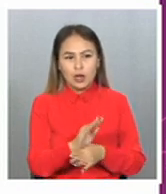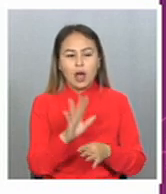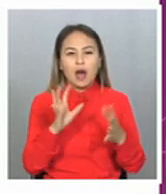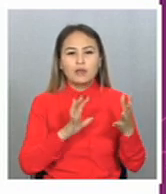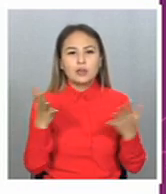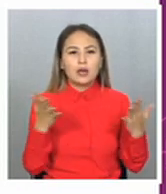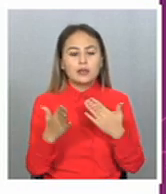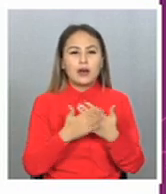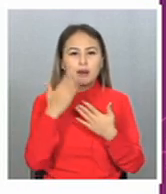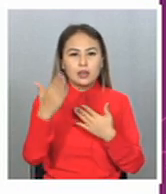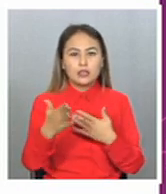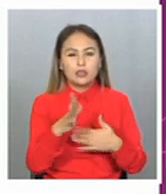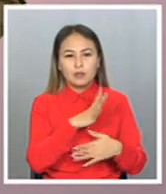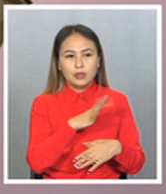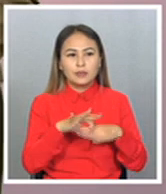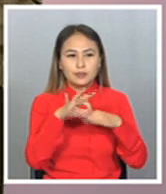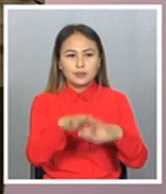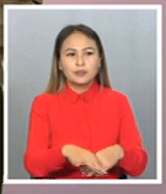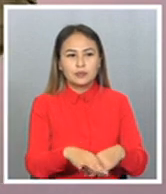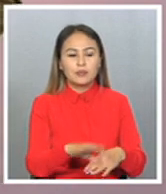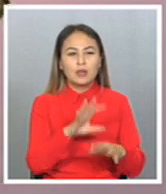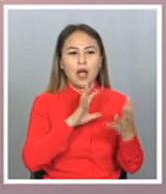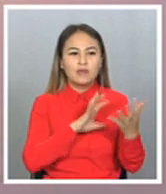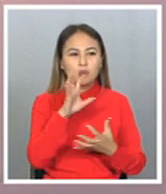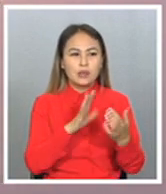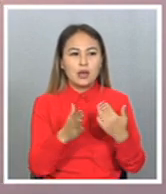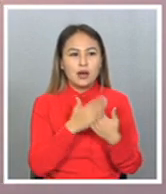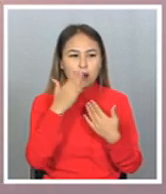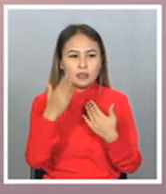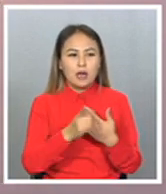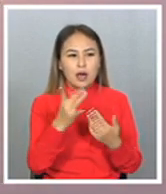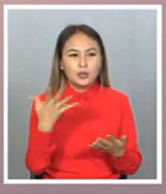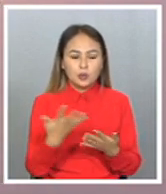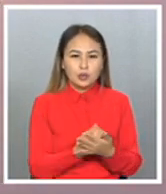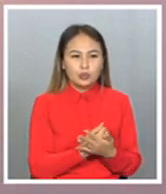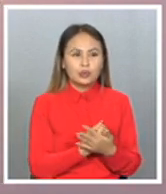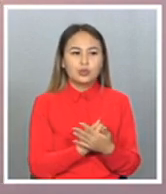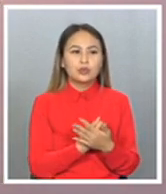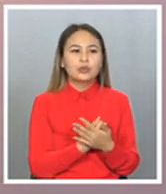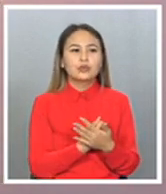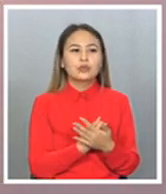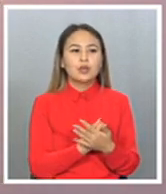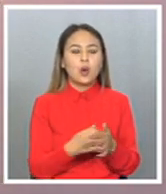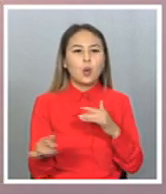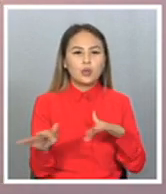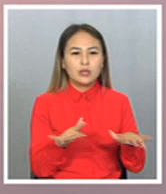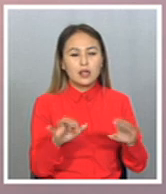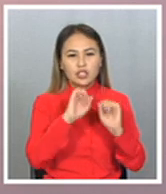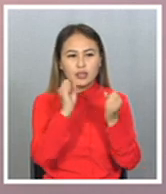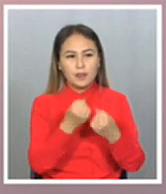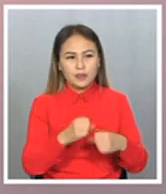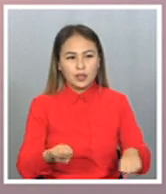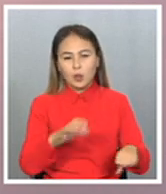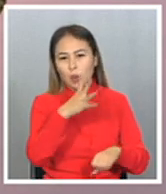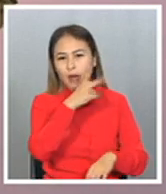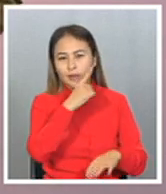қандай арақашықтықты жүріп өтті? Автобустың арақашықтығын анықтау үшін қозғалыс жылдамдығын